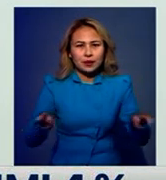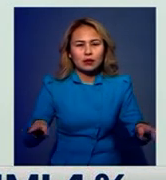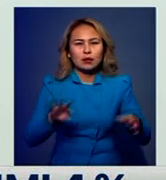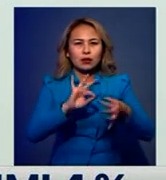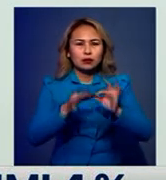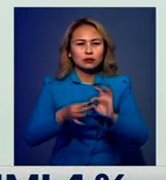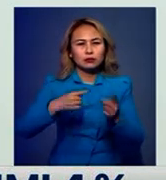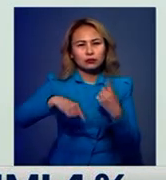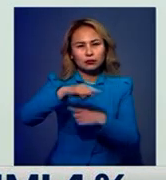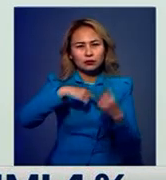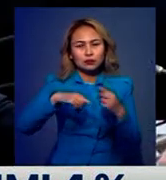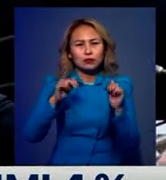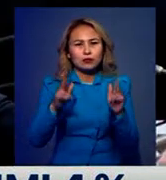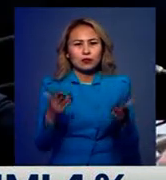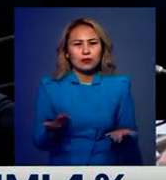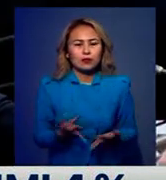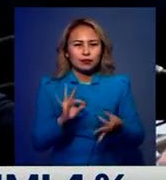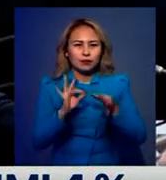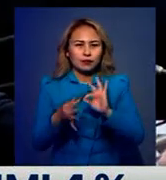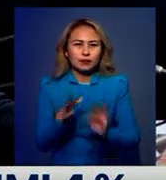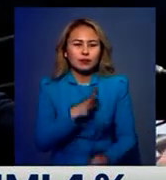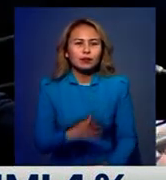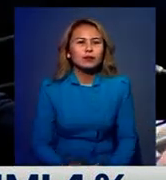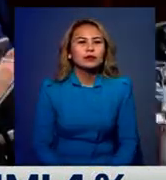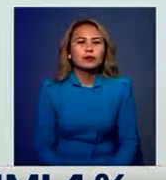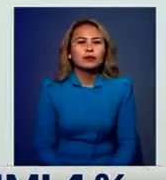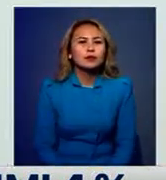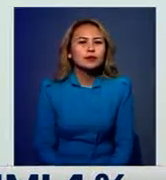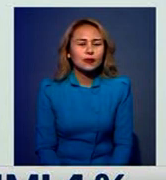өңірлердегі өнеркәсіптің жағдайын атап өтті.